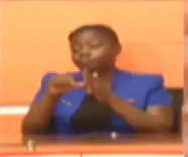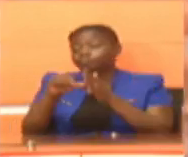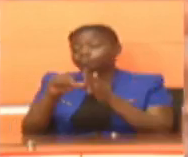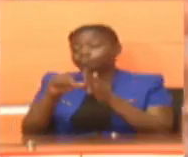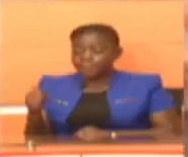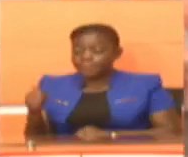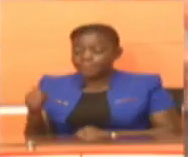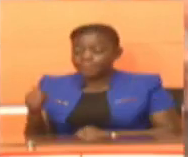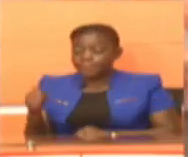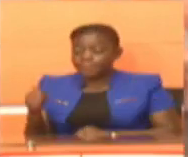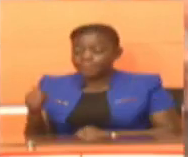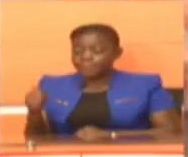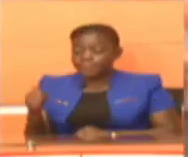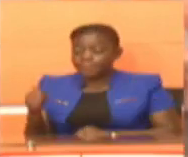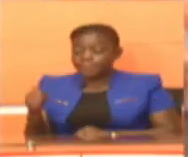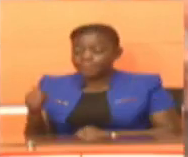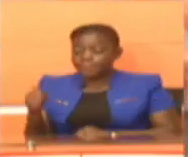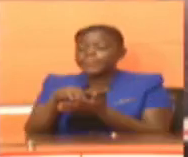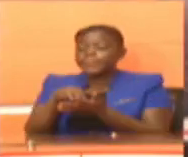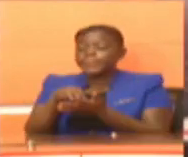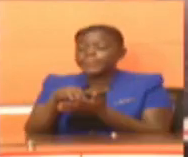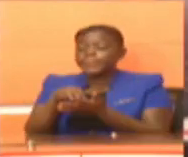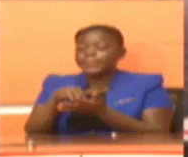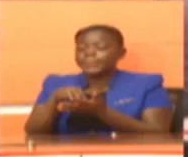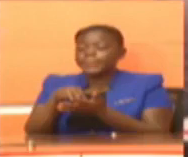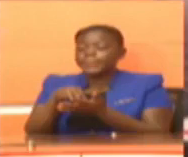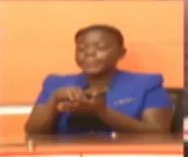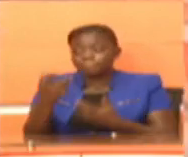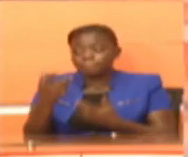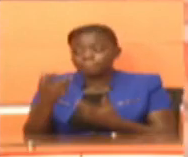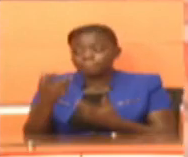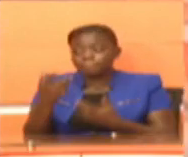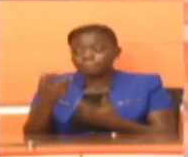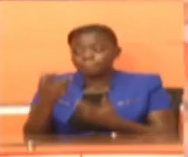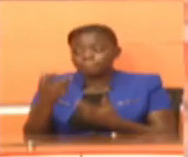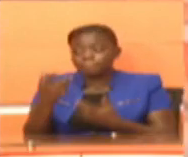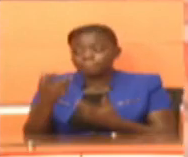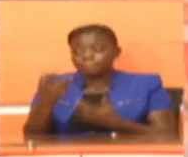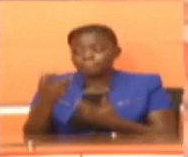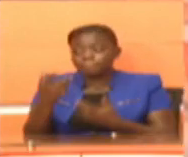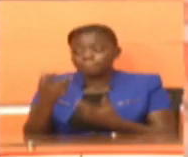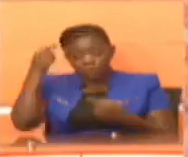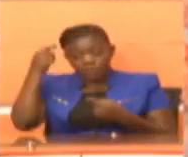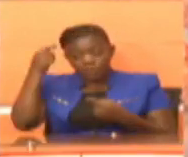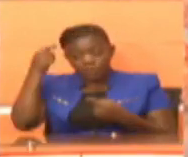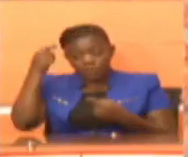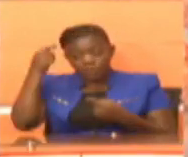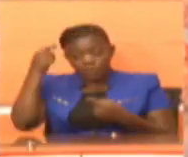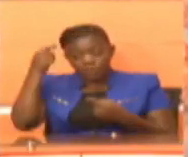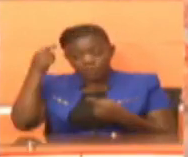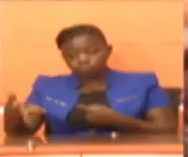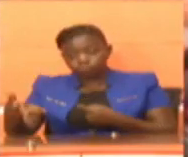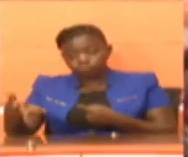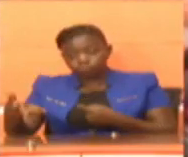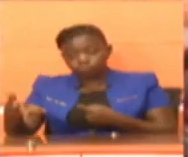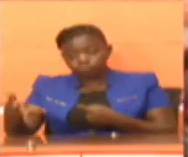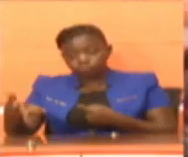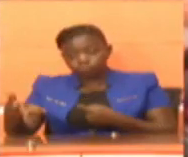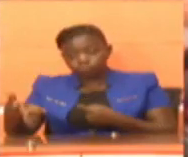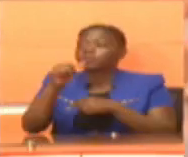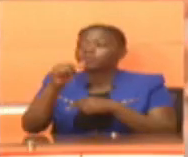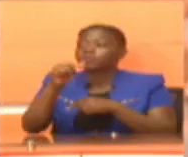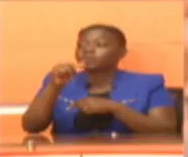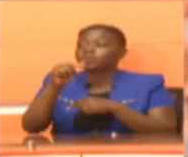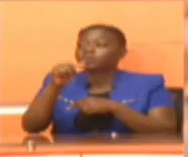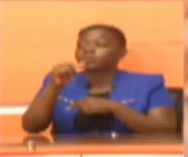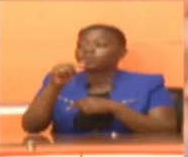awo kusajjuza waawo polisi mukugira ne mukuba risasi ku mutwe gwomu ne guyiika era weguli awo n'omulala baamutidde wali nga